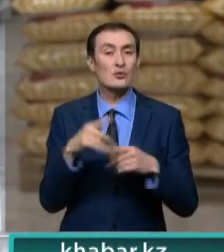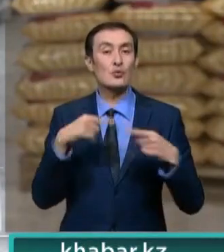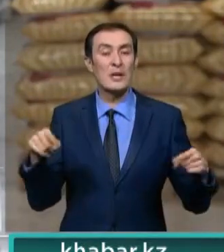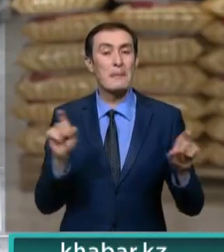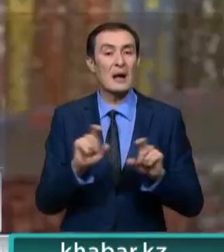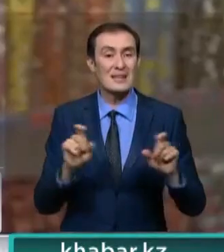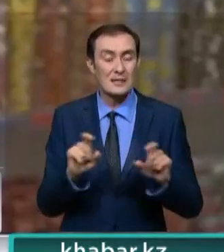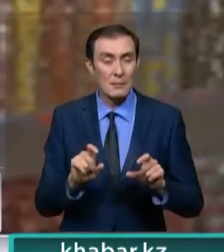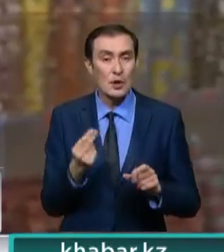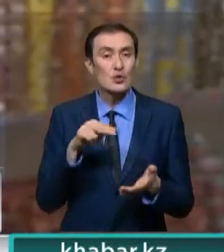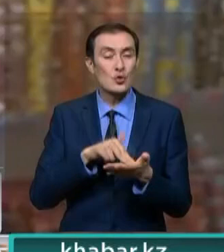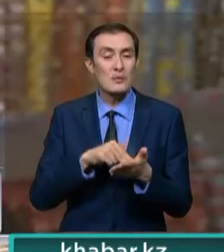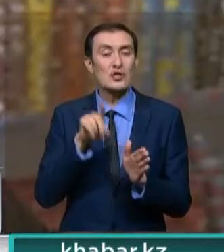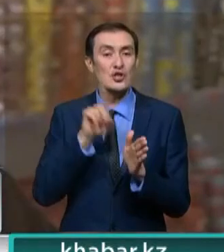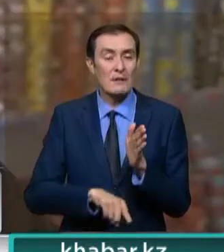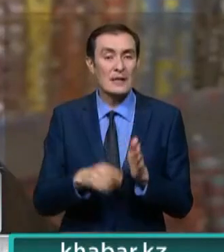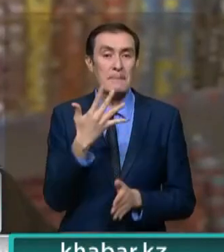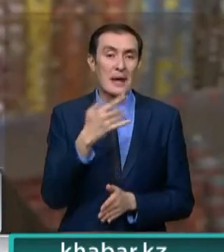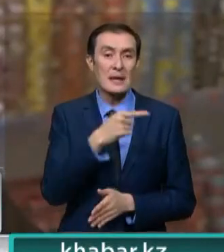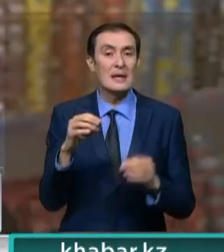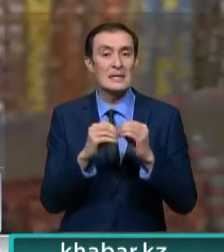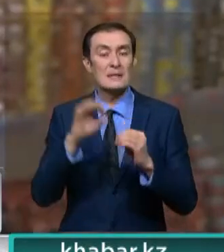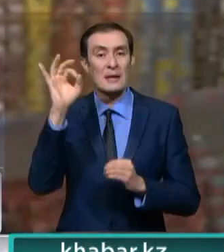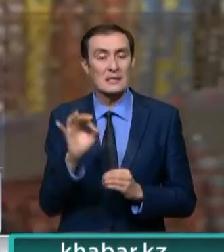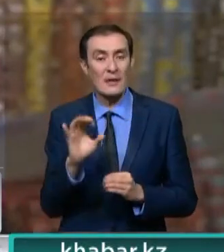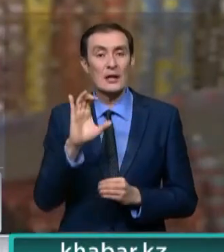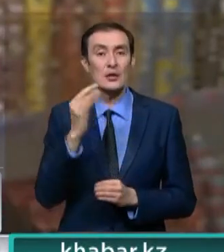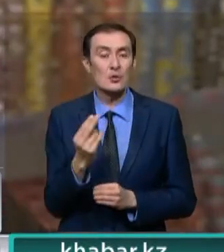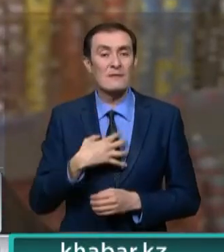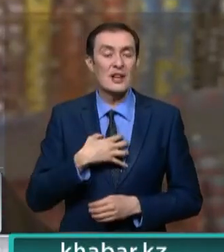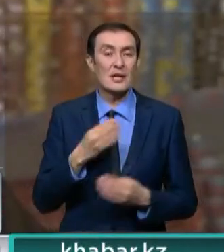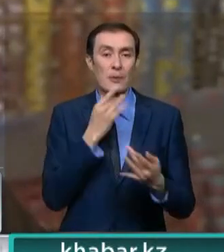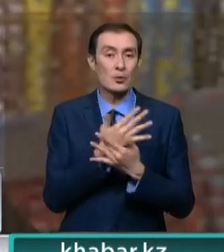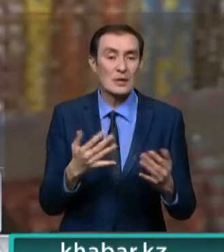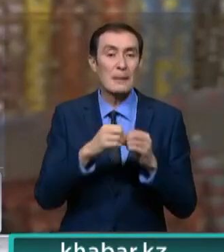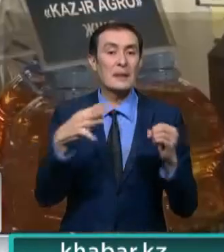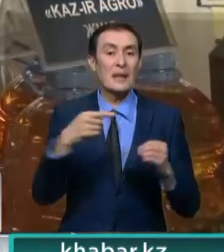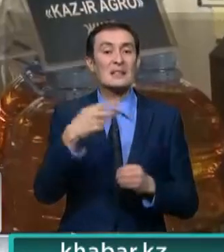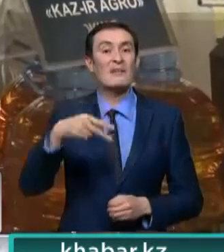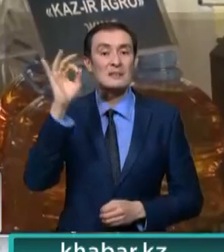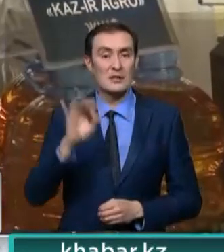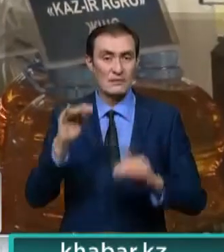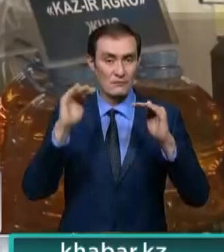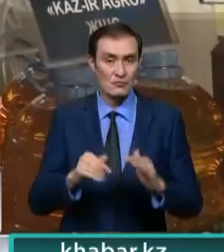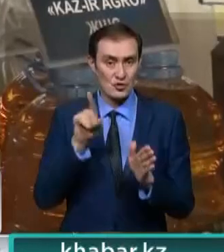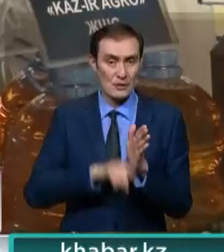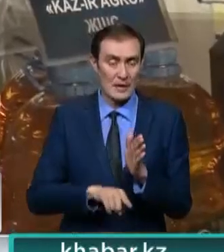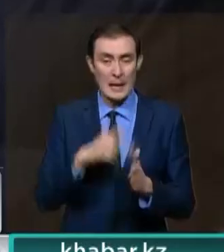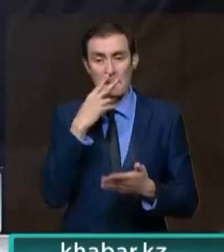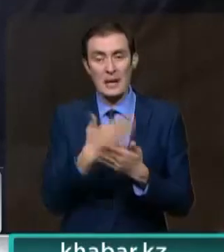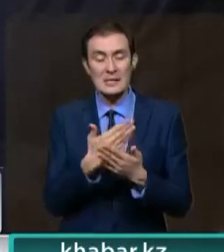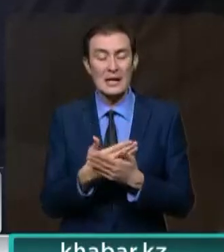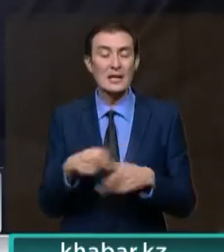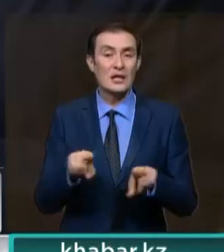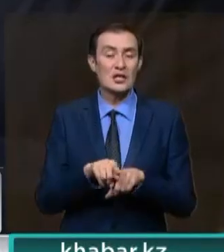торговыми точками, цены здесь ниже на 5-10%, а на социальные товары – на 15-20%. Показали Оскару Мамину,